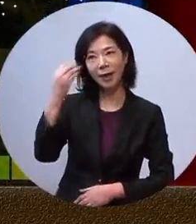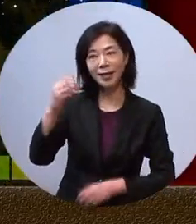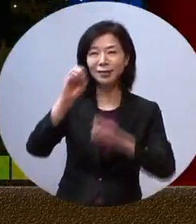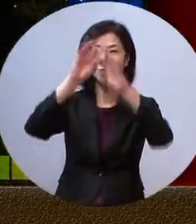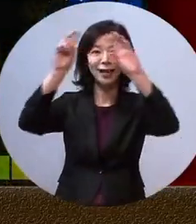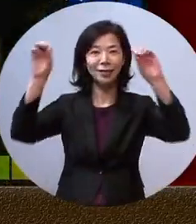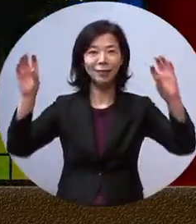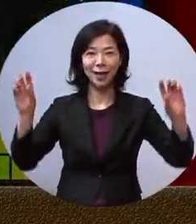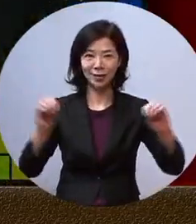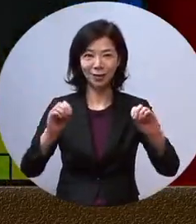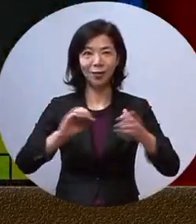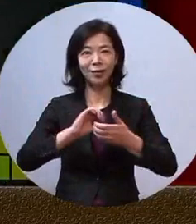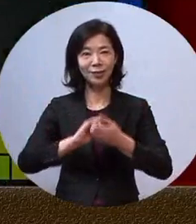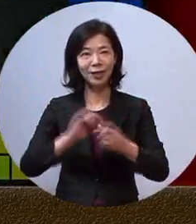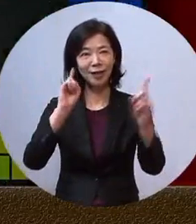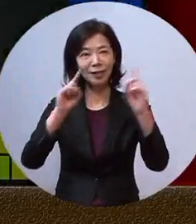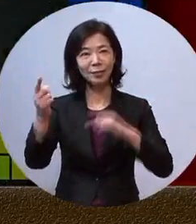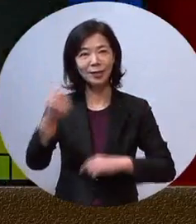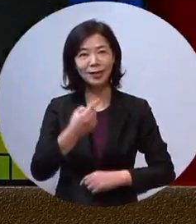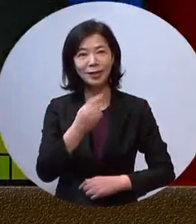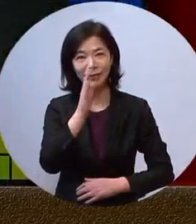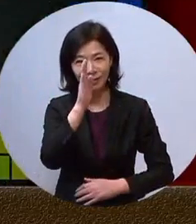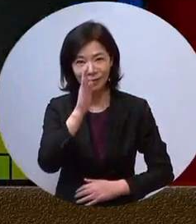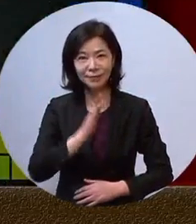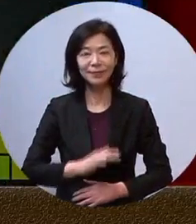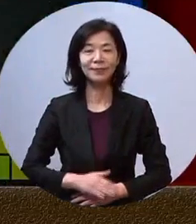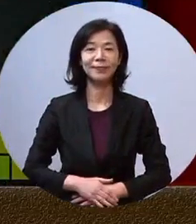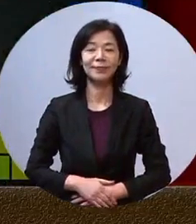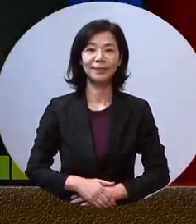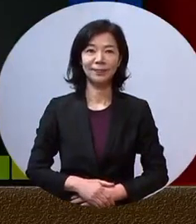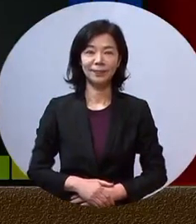皆さんもぜひ遊びに来てください。